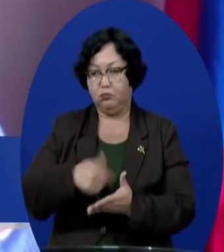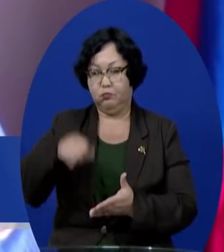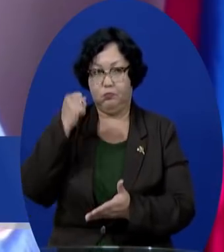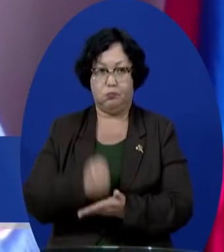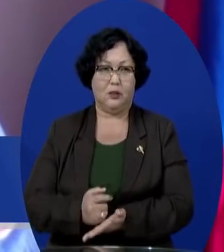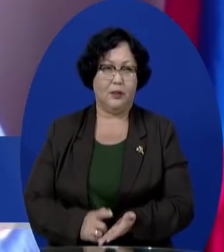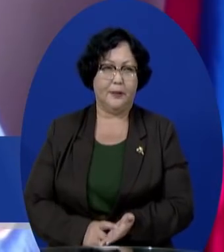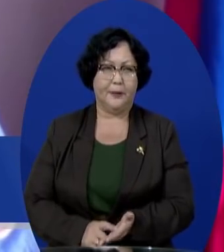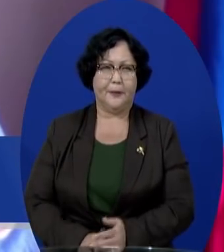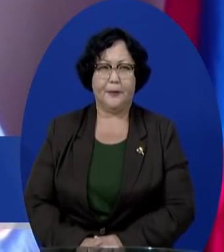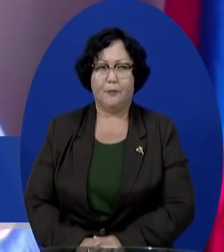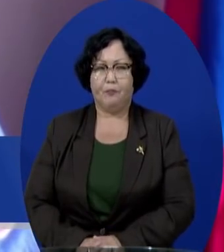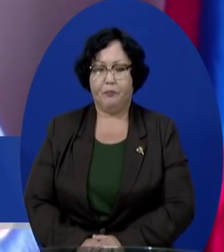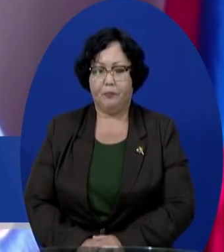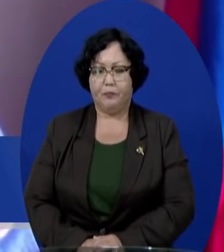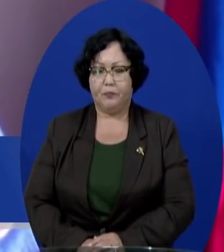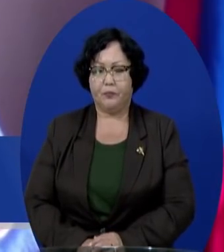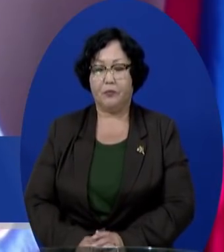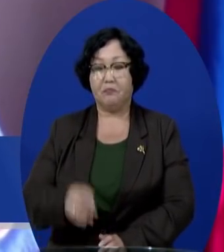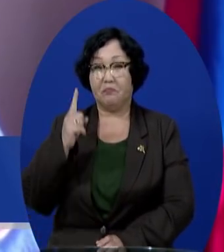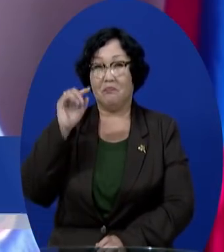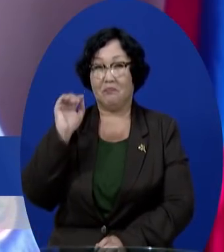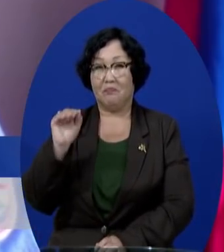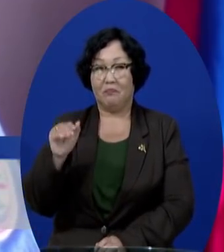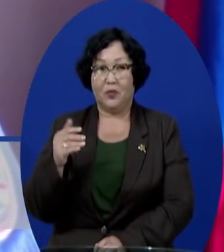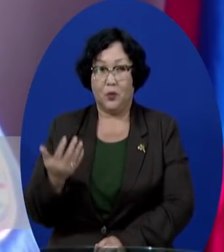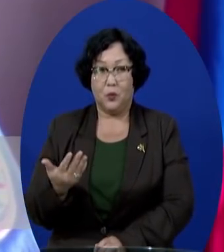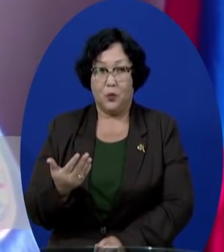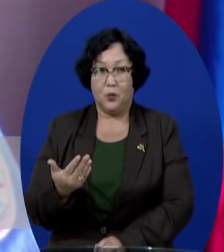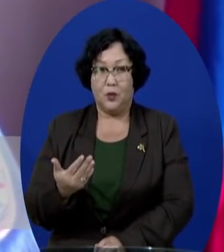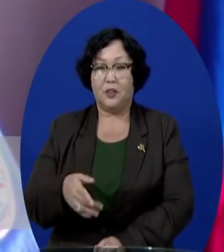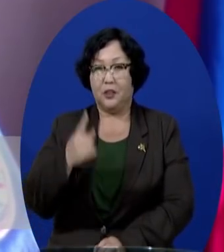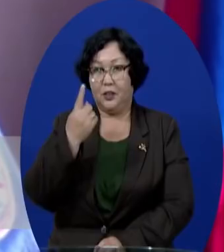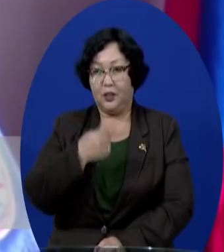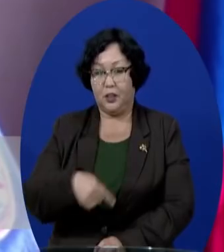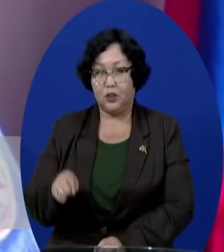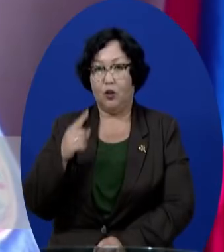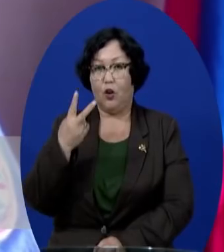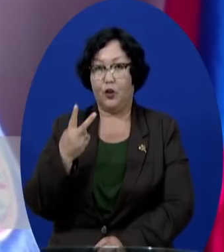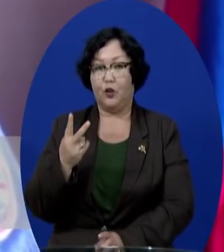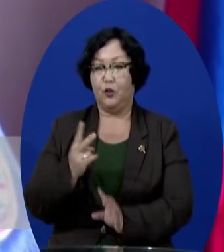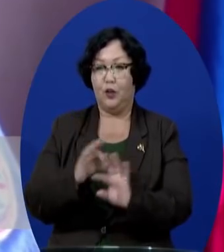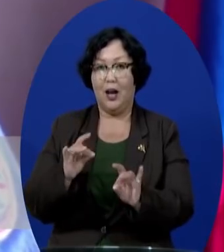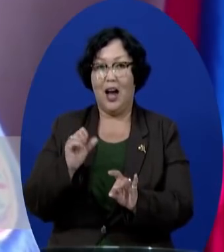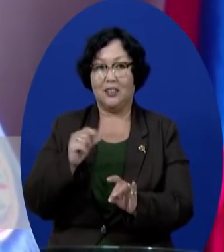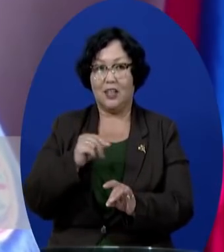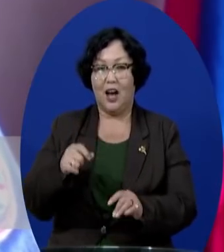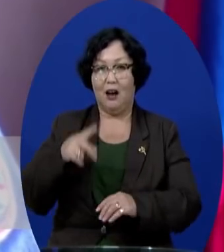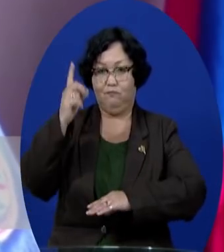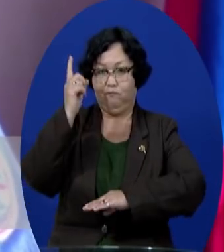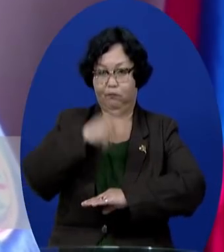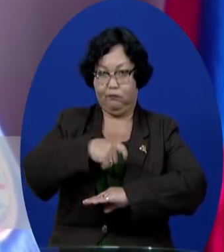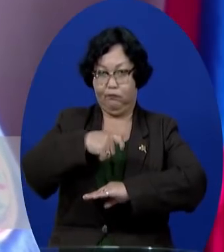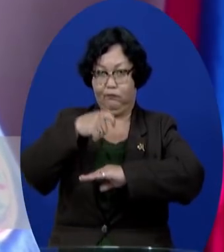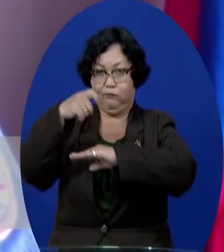байна. За эрийн хөтлийн талаас бол нэг шаардлага тавьж байгаа. За энэ нь бол нэгээс хоёр төрлийн ачааг карам болон техник